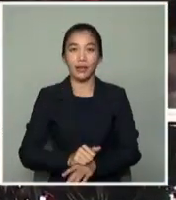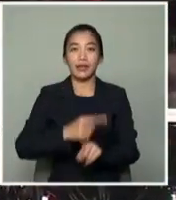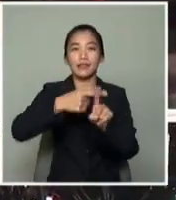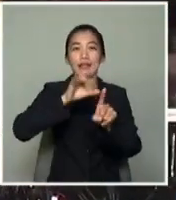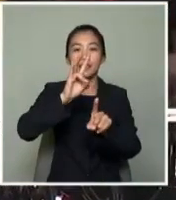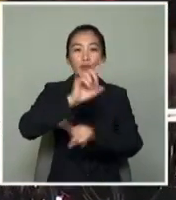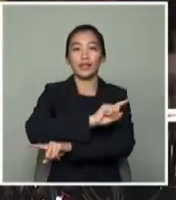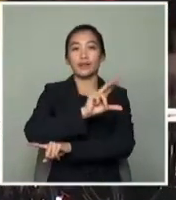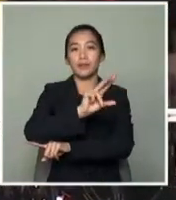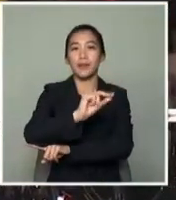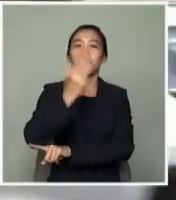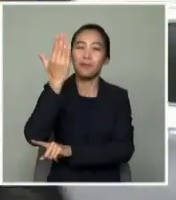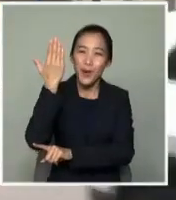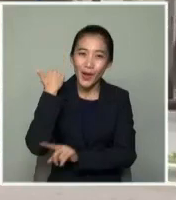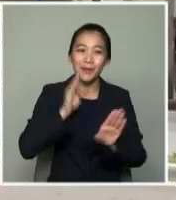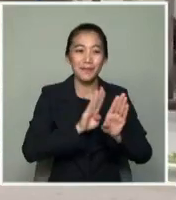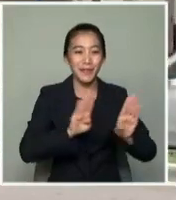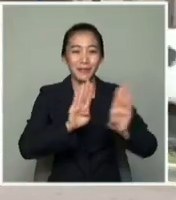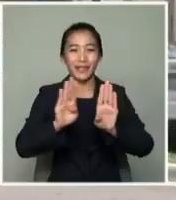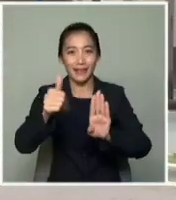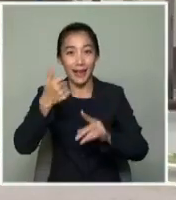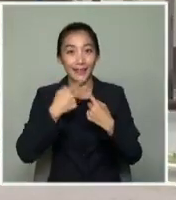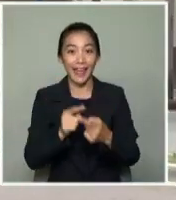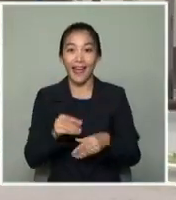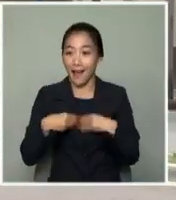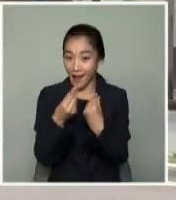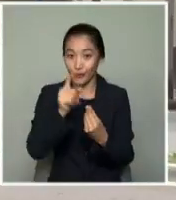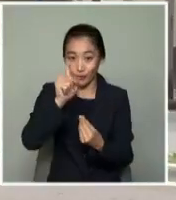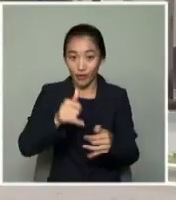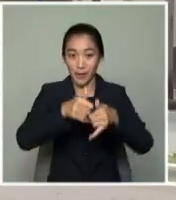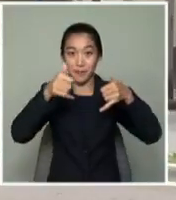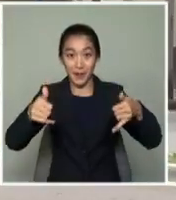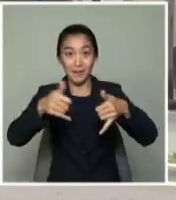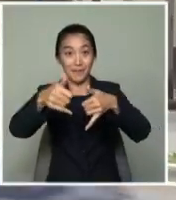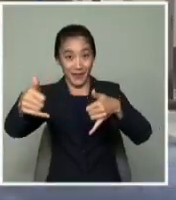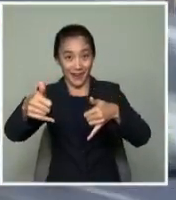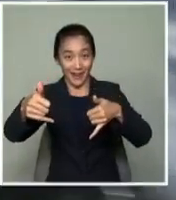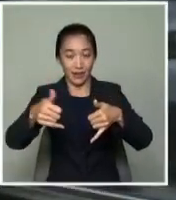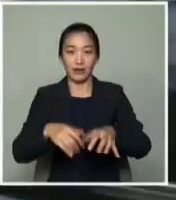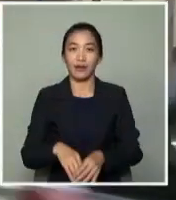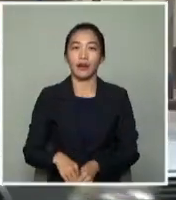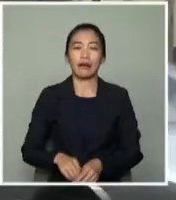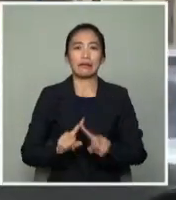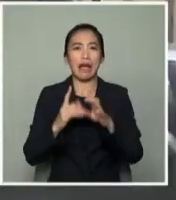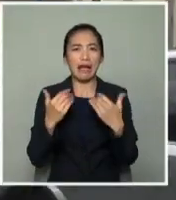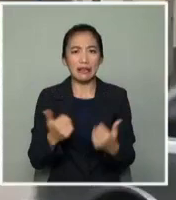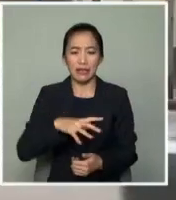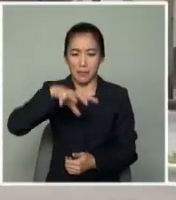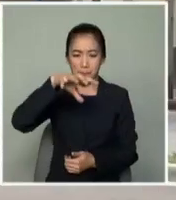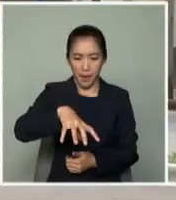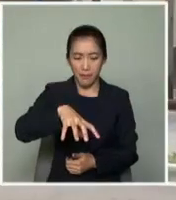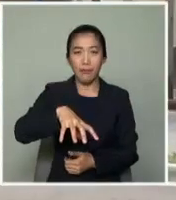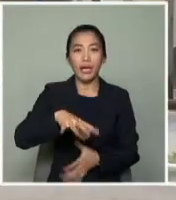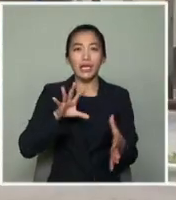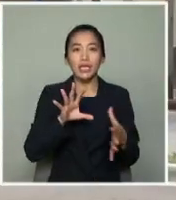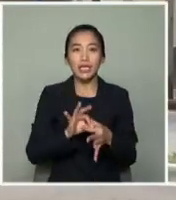าก็ต้องมีการรักษาระยะห่างทางสังคมนะคะสำหรับคลับโชว์เปลื้องผ้าแห่งนี้เสี่ยงมากที่จะกลายเป็นแหล่ง